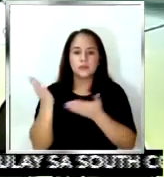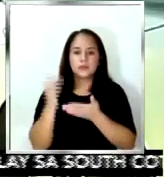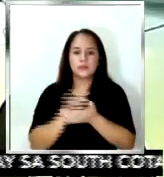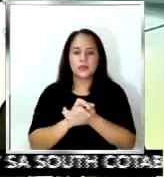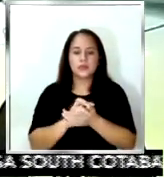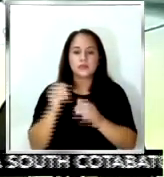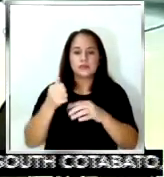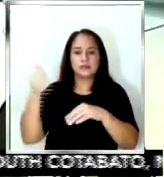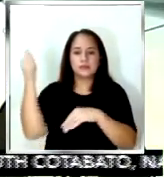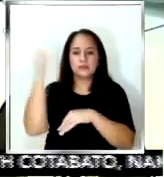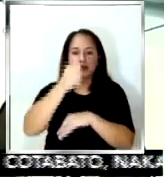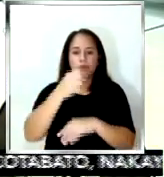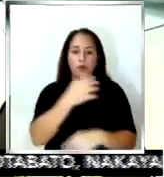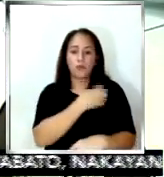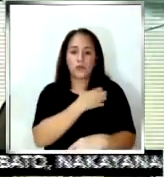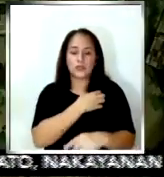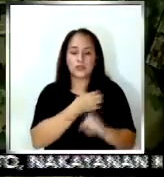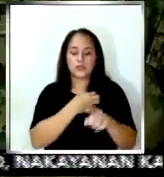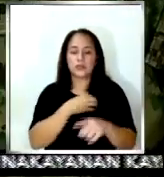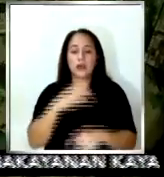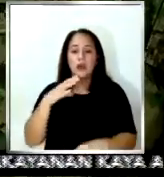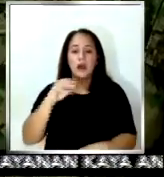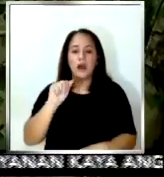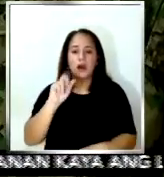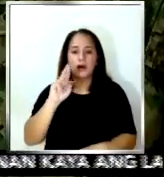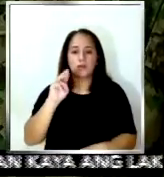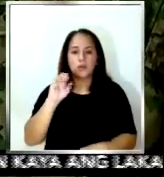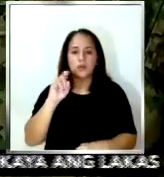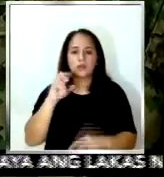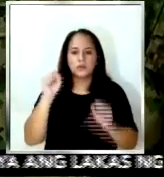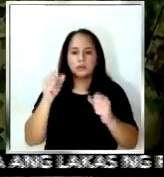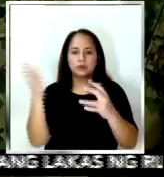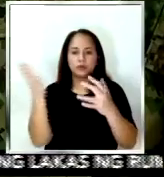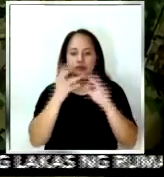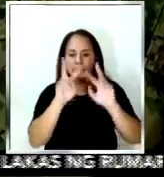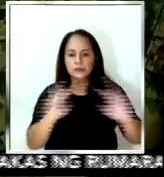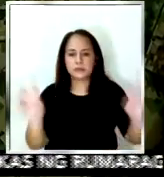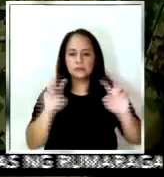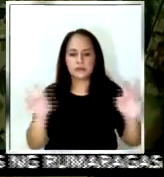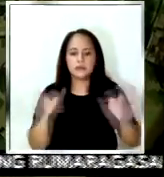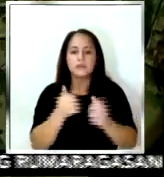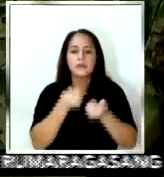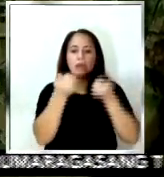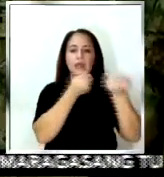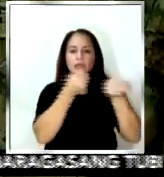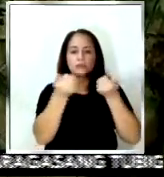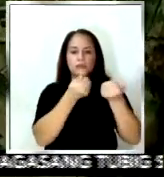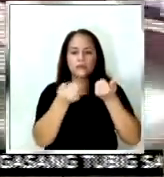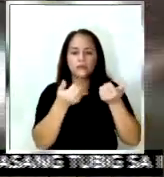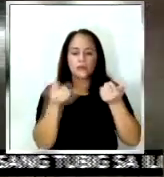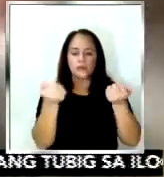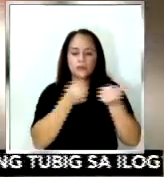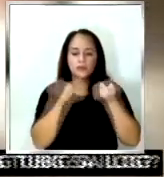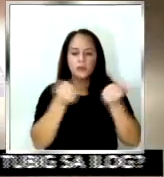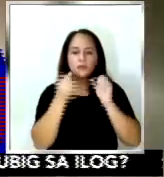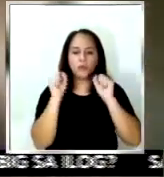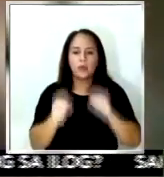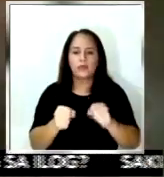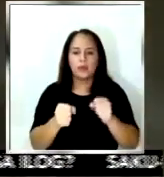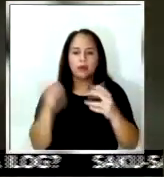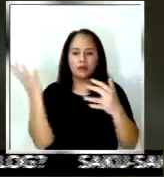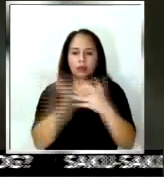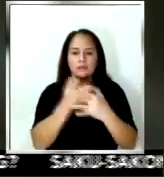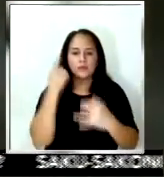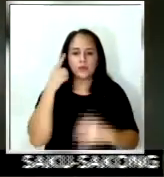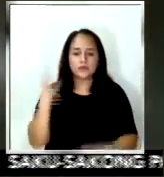Carmona. Nang sa ganun ay masampahan o maimbestigahan pa para sa mga administratibong pwede ikaso sa kanya. Tumangging